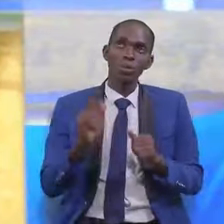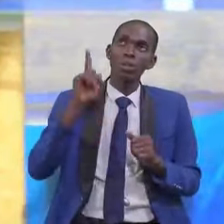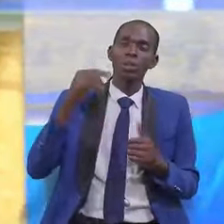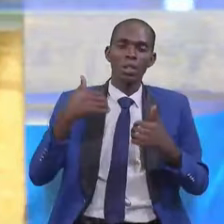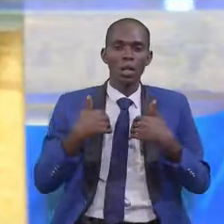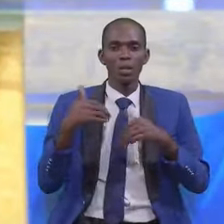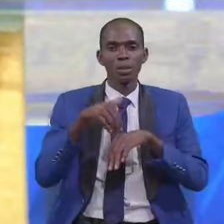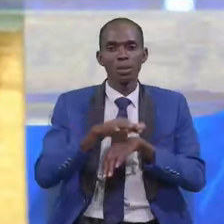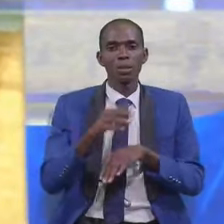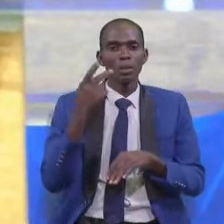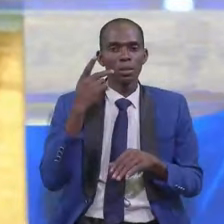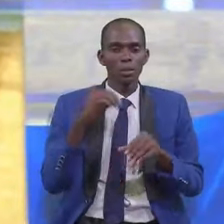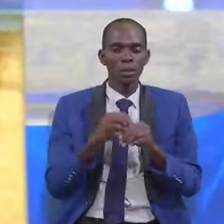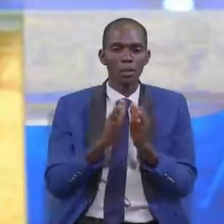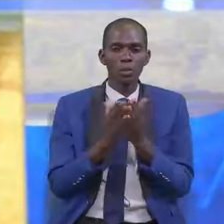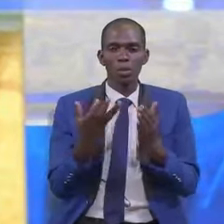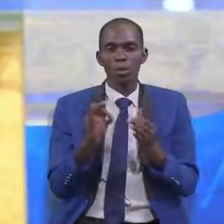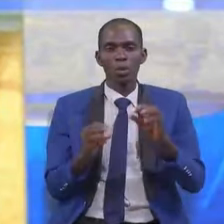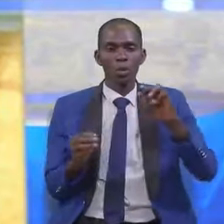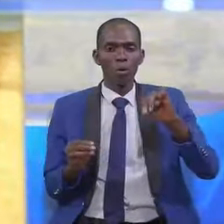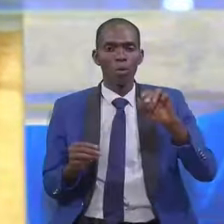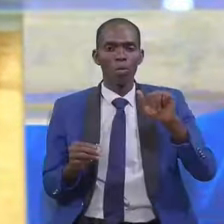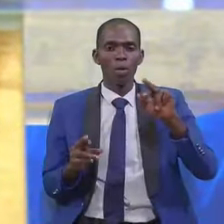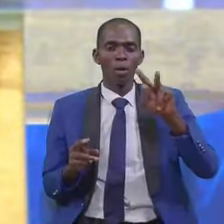qu'il veut. Cela va accomplir ses desseins.